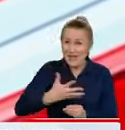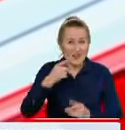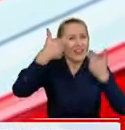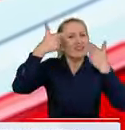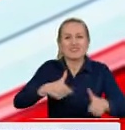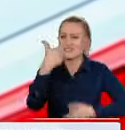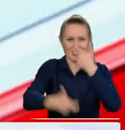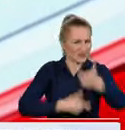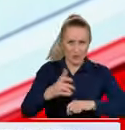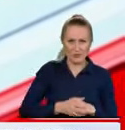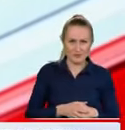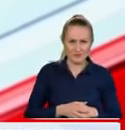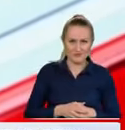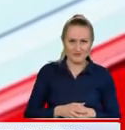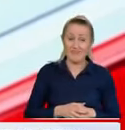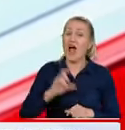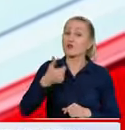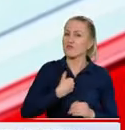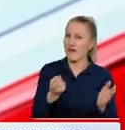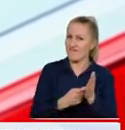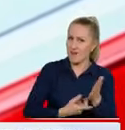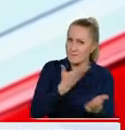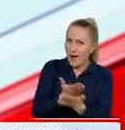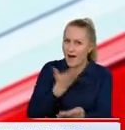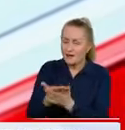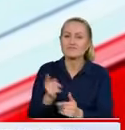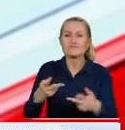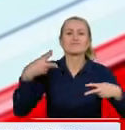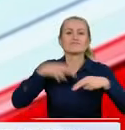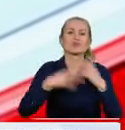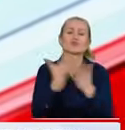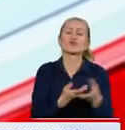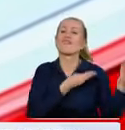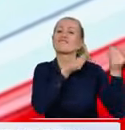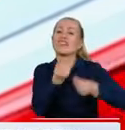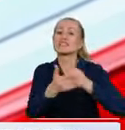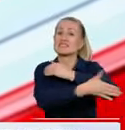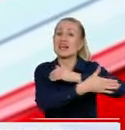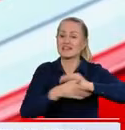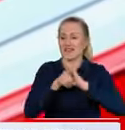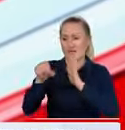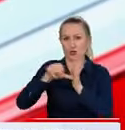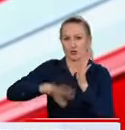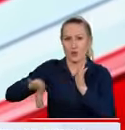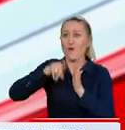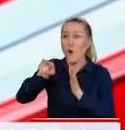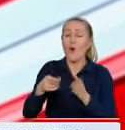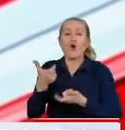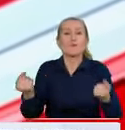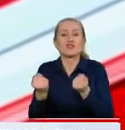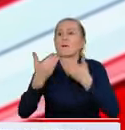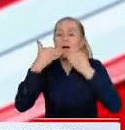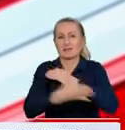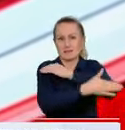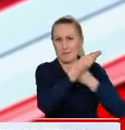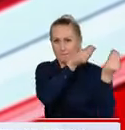nic. Tymczasem to, co ja postuluję, to powstrzymać finansowanie z zagranicy tego środowiska. Ono w dużej mierze działa za obce pieniądze. To